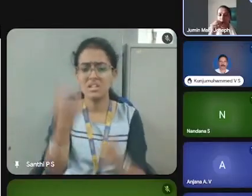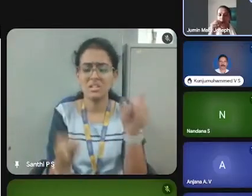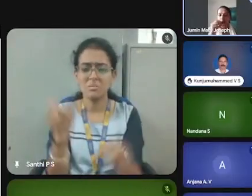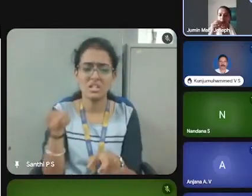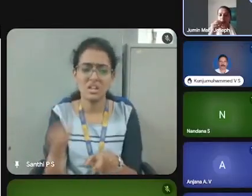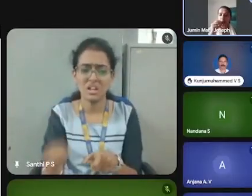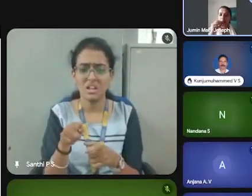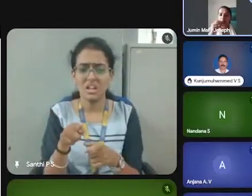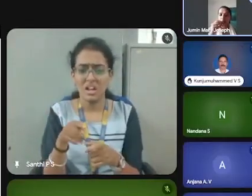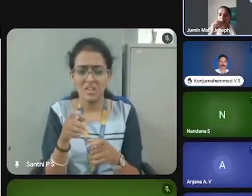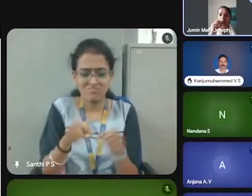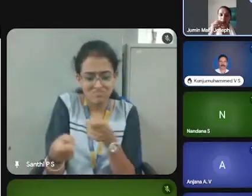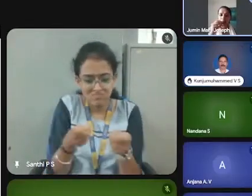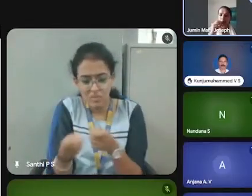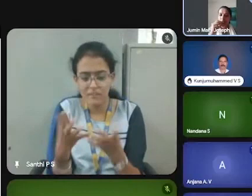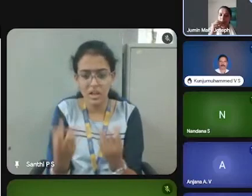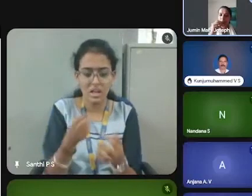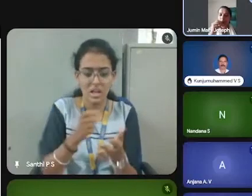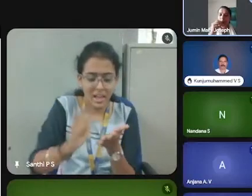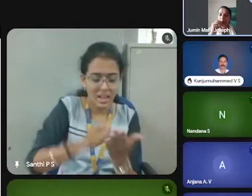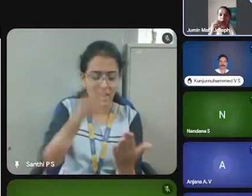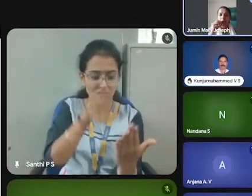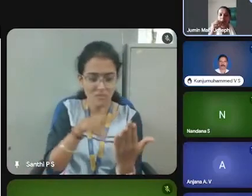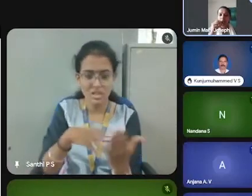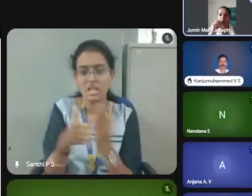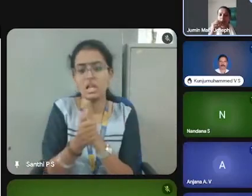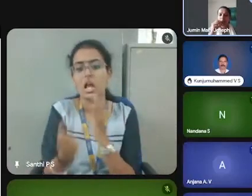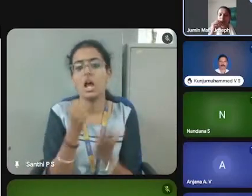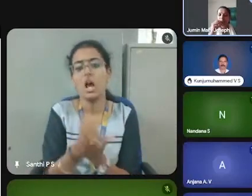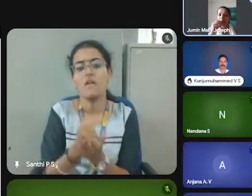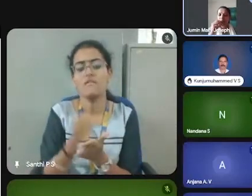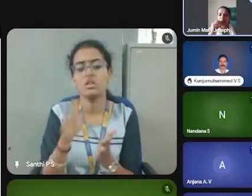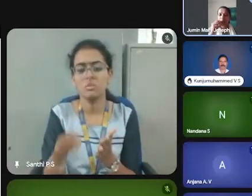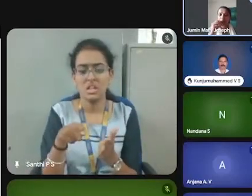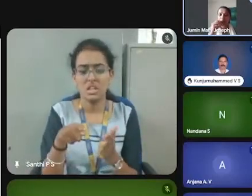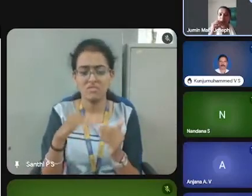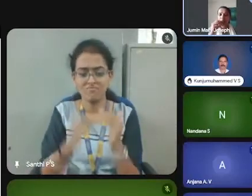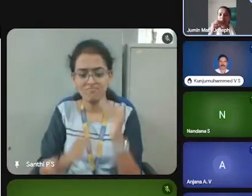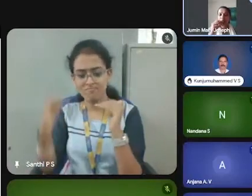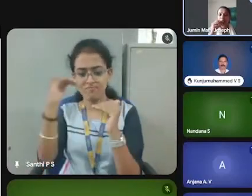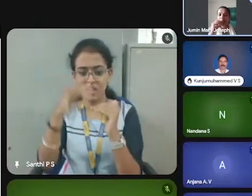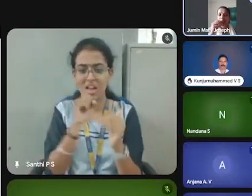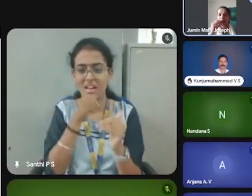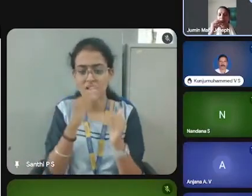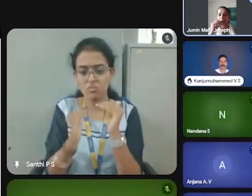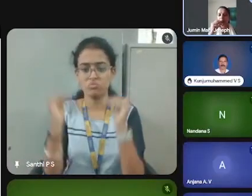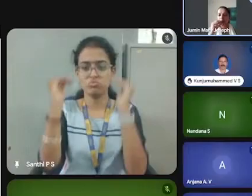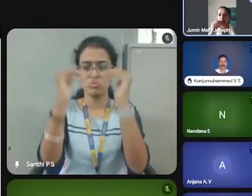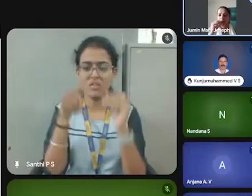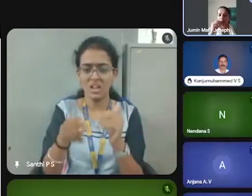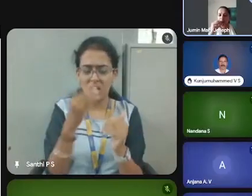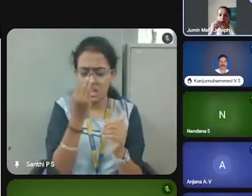ചെയ്ത് പോകാനാണ് നമുക്ക് ഈ റീഡിങ് റൈറ്റിംഗ് സ്കില്ലുകളൊക്കെ ആവശ്യമായിട്ടുള്ളത്. അപ്പൊ അവരുടെ ആ ഒരു സ്റ്റേജിൽ നിന്നുകൊണ്ട് അവർക്ക് എന്തൊക്കെ എളുപ്പ